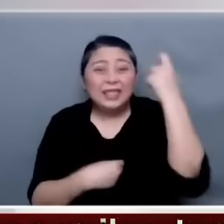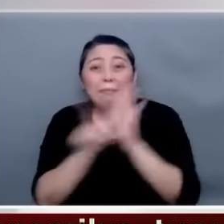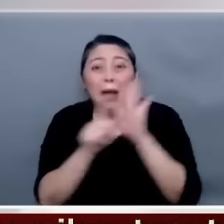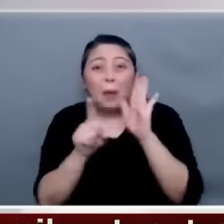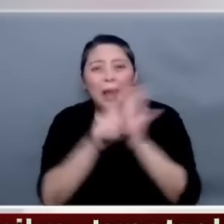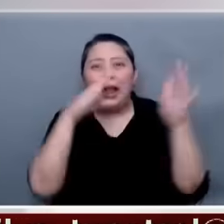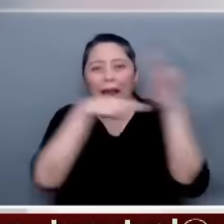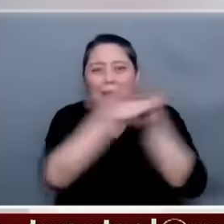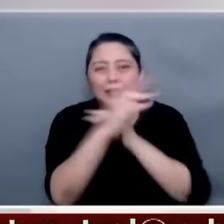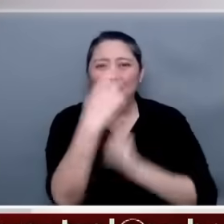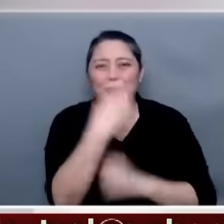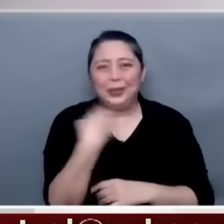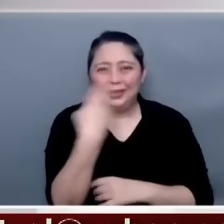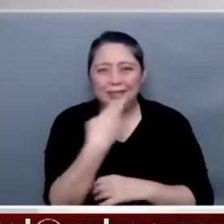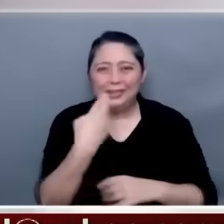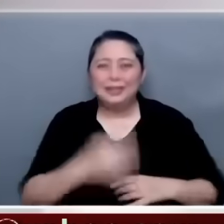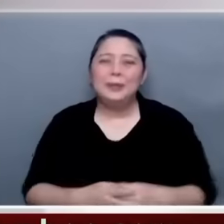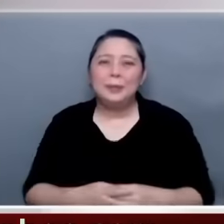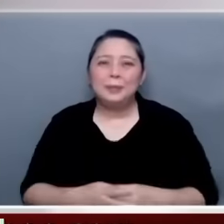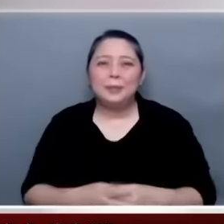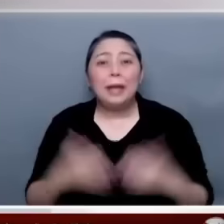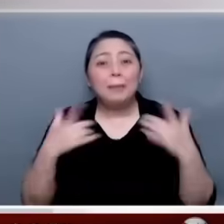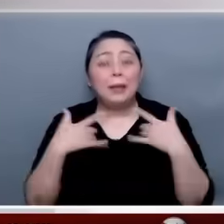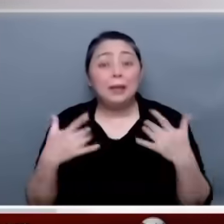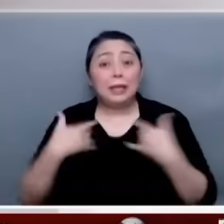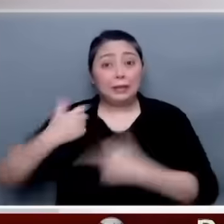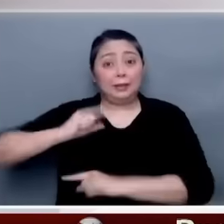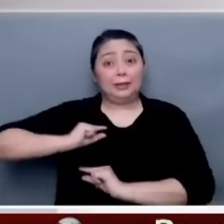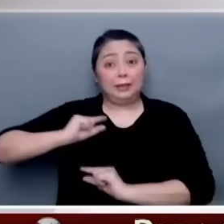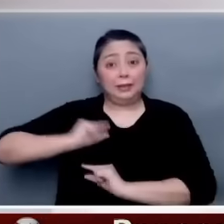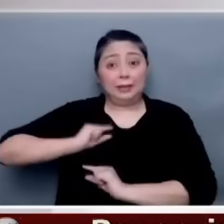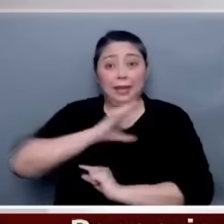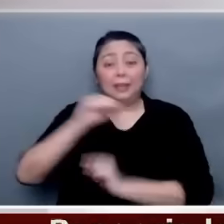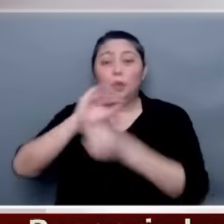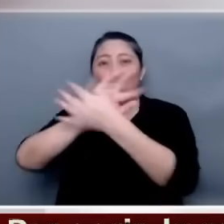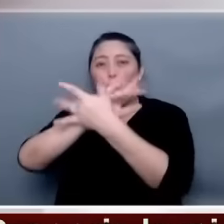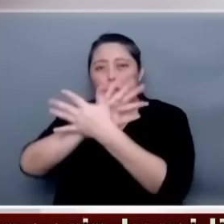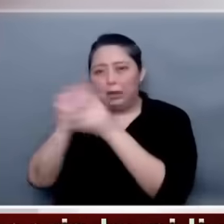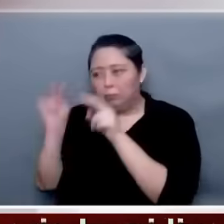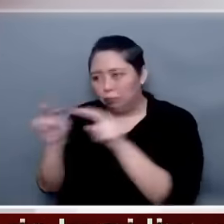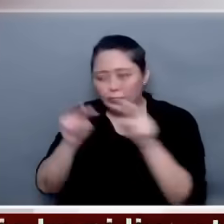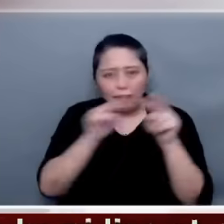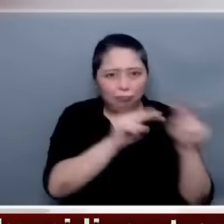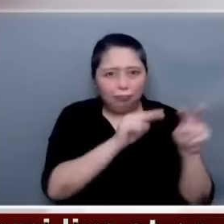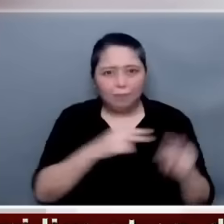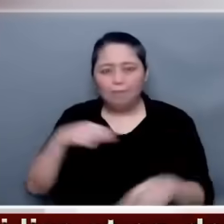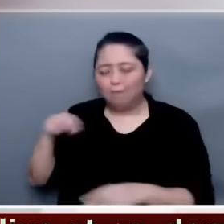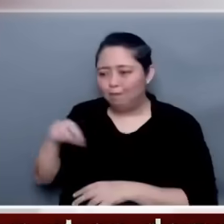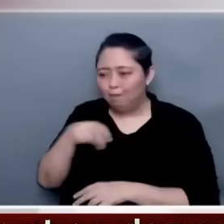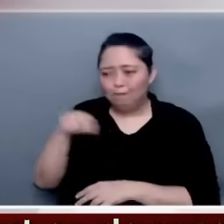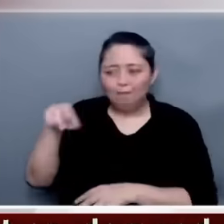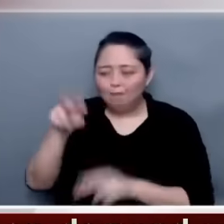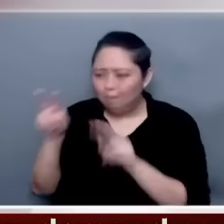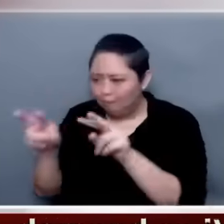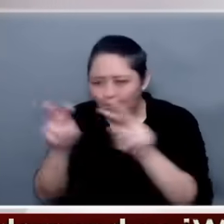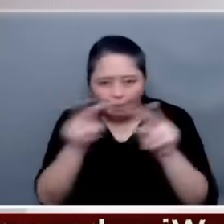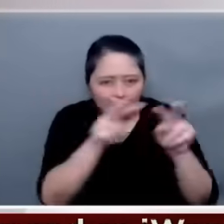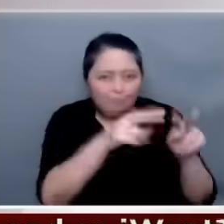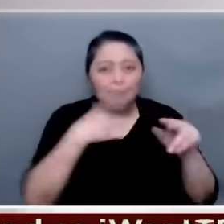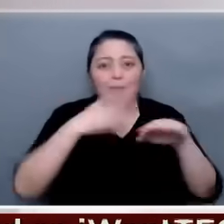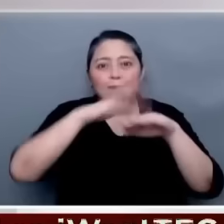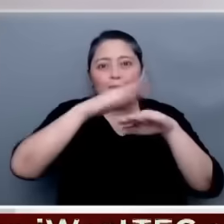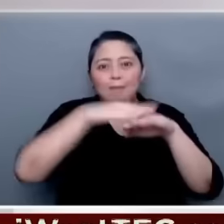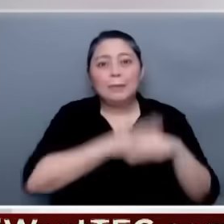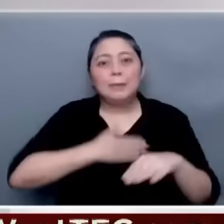security personnel at COVID marshals para paalalahanan ang mga namamasyal na sundin ang health and safety protocols.